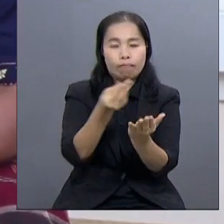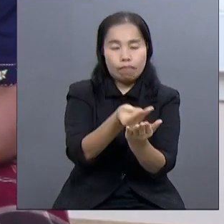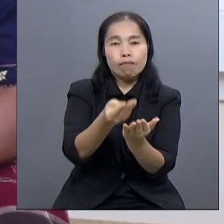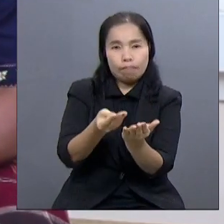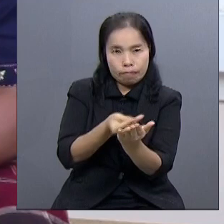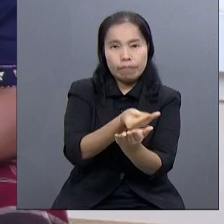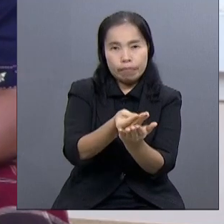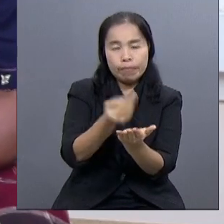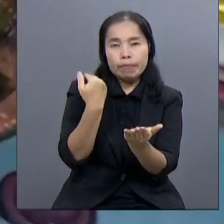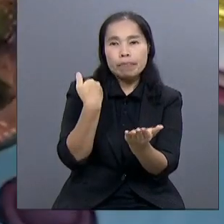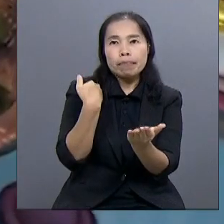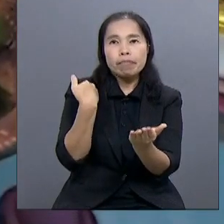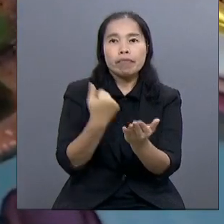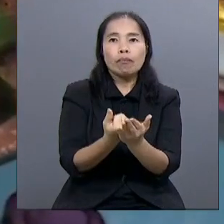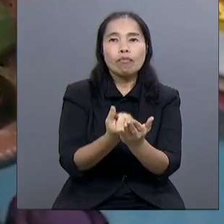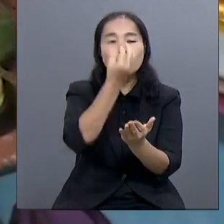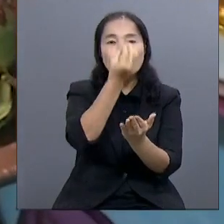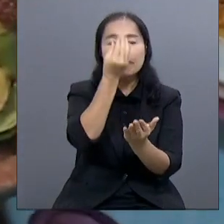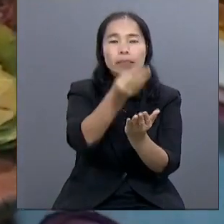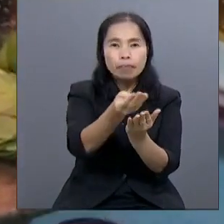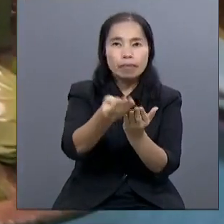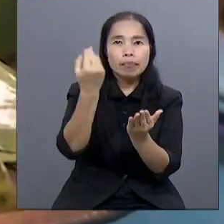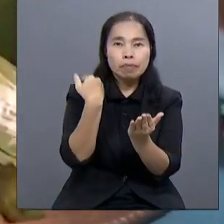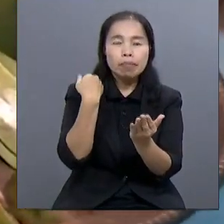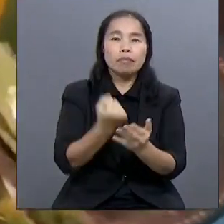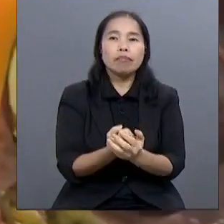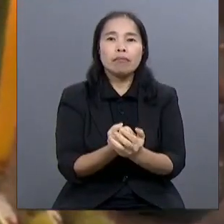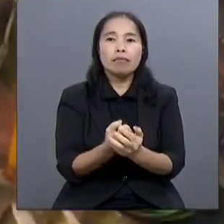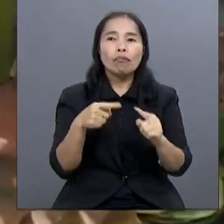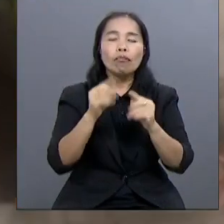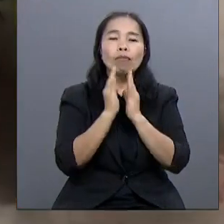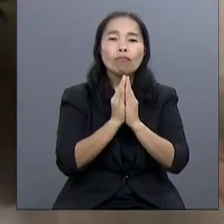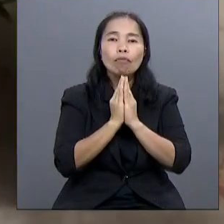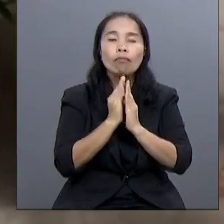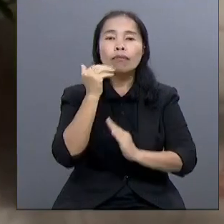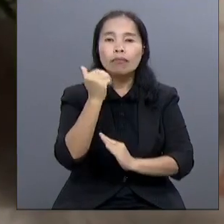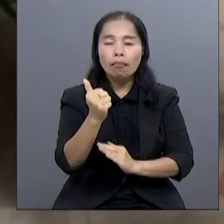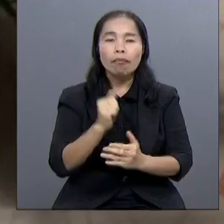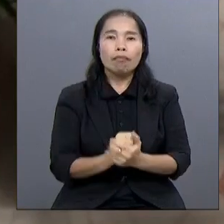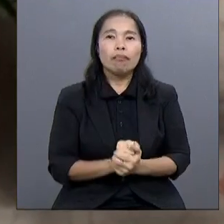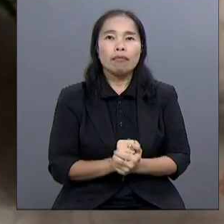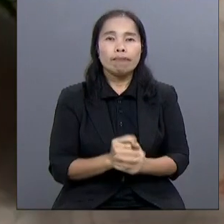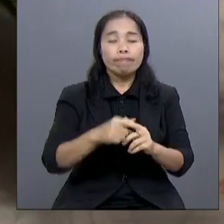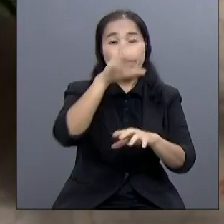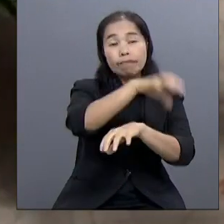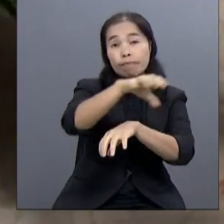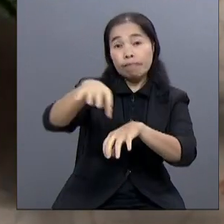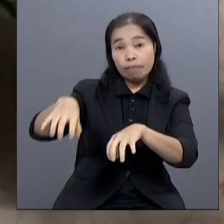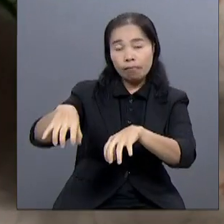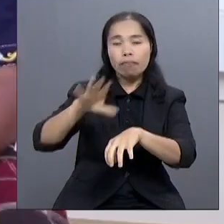ไม้เงียบคันบักเบงภาพประกอบพิธีกรรมได้นี่เขาให้ความสำคัญเติบอยู่ริมในมหาลั